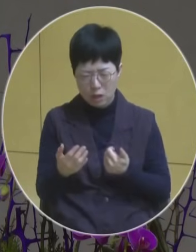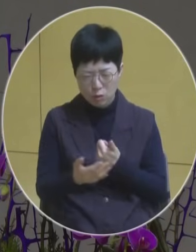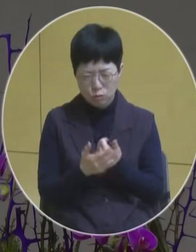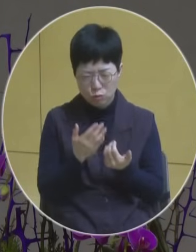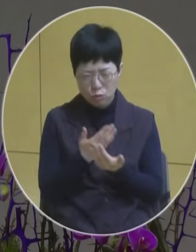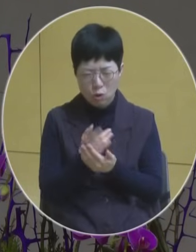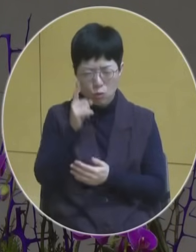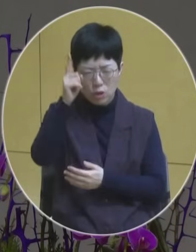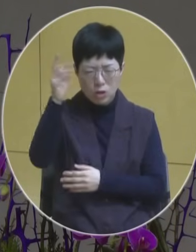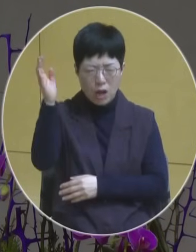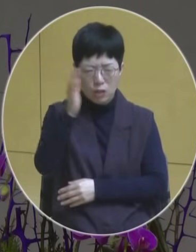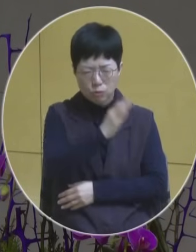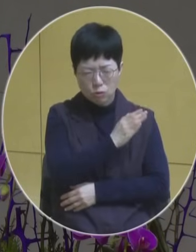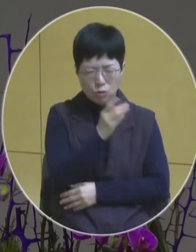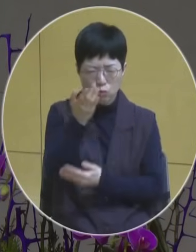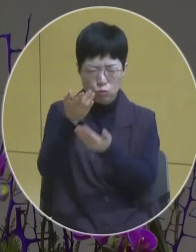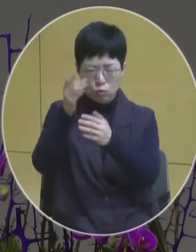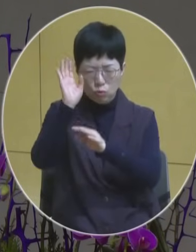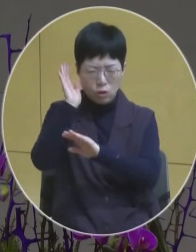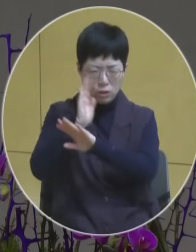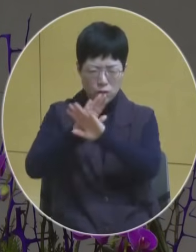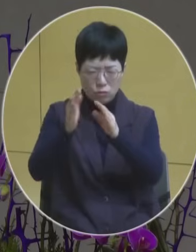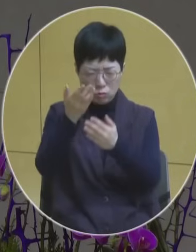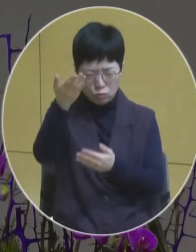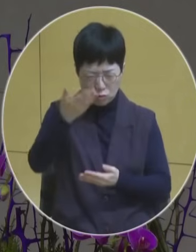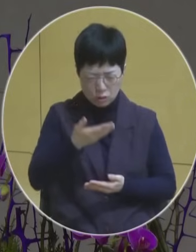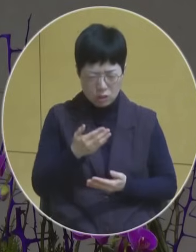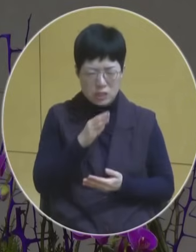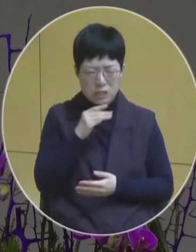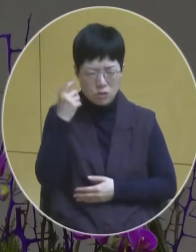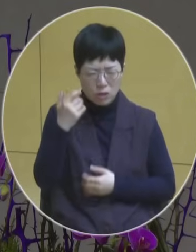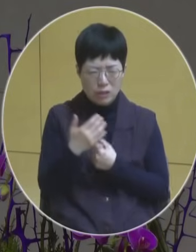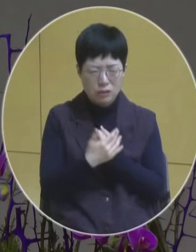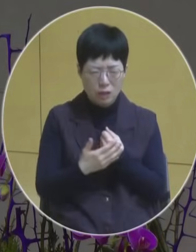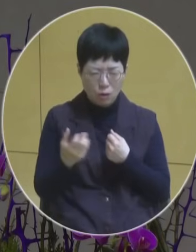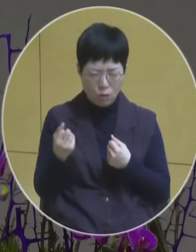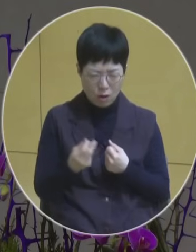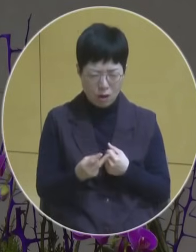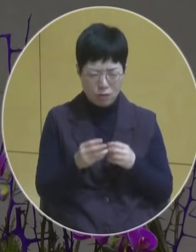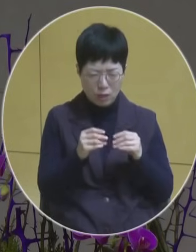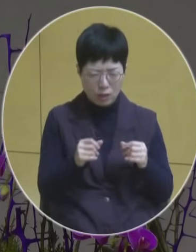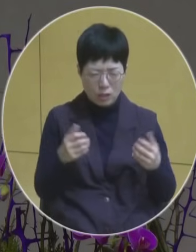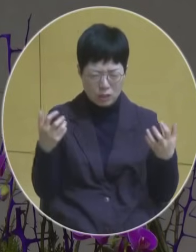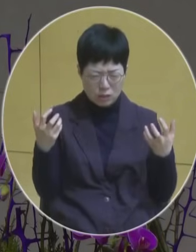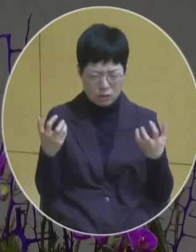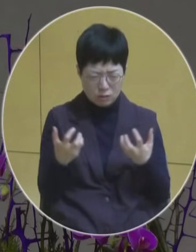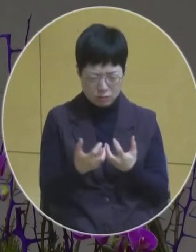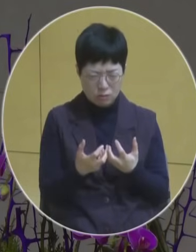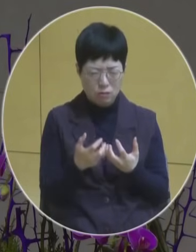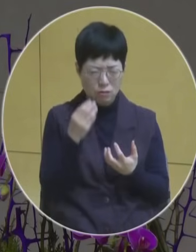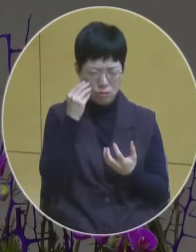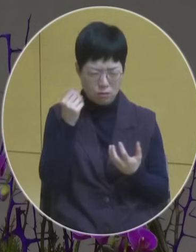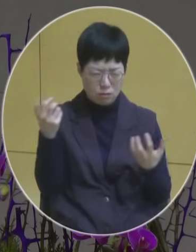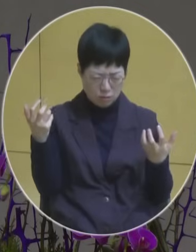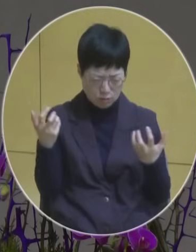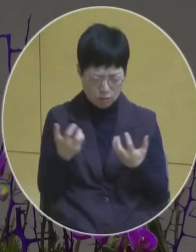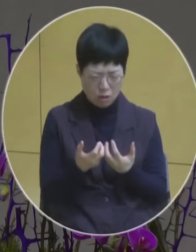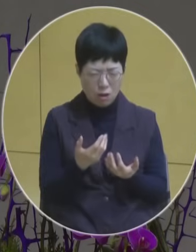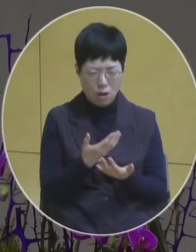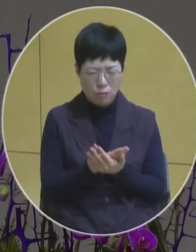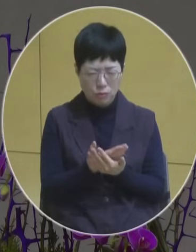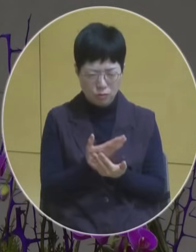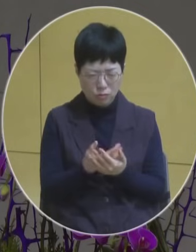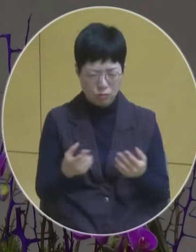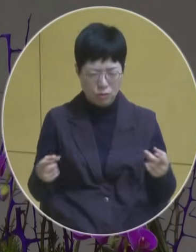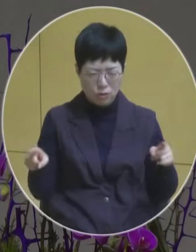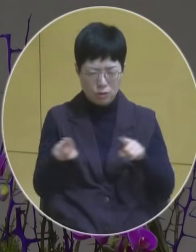위로 하늘로부터 위에서 주시는 하나님의 신령한 은혜와 땅의 기름진 복이 넘쳐날 수 있도록 하나님